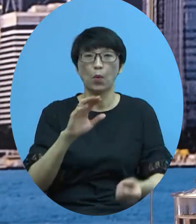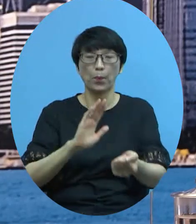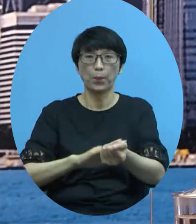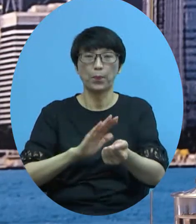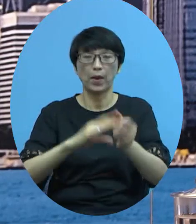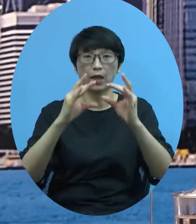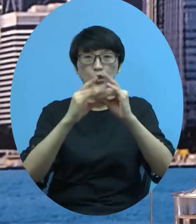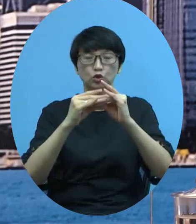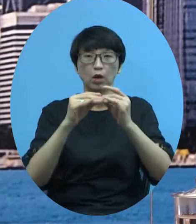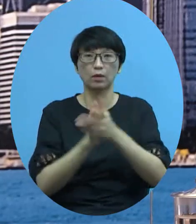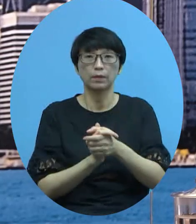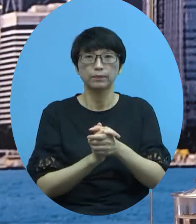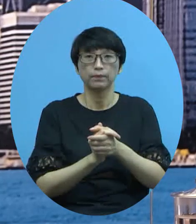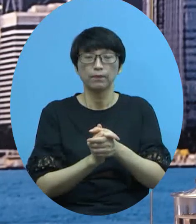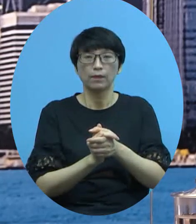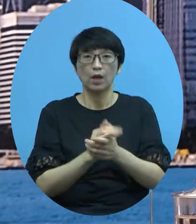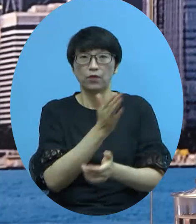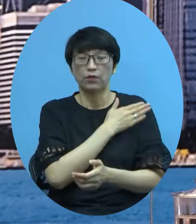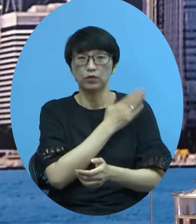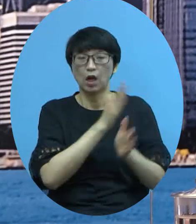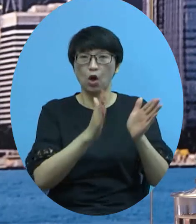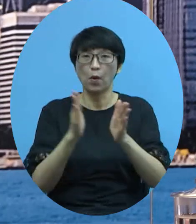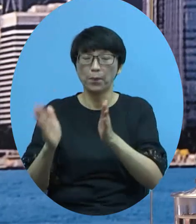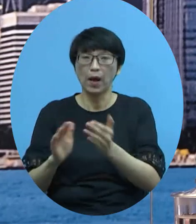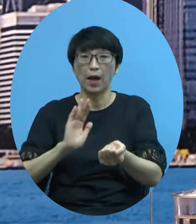個協調人員，咁咧就睇翻即係